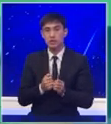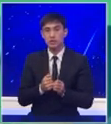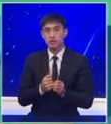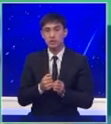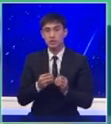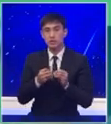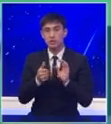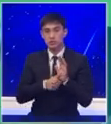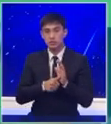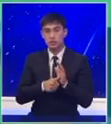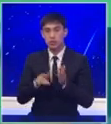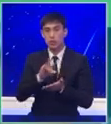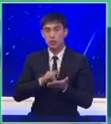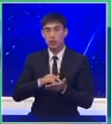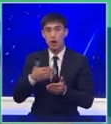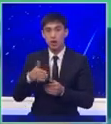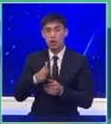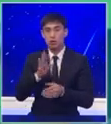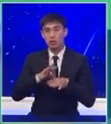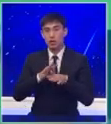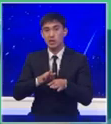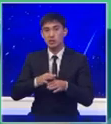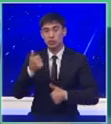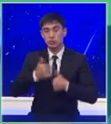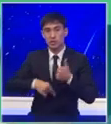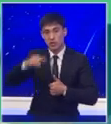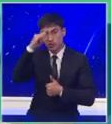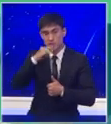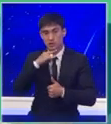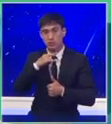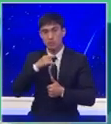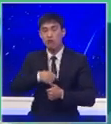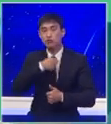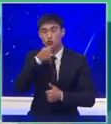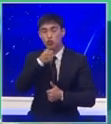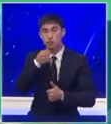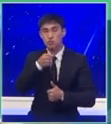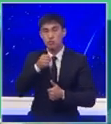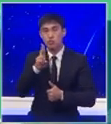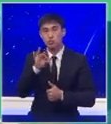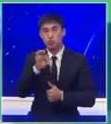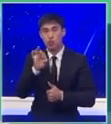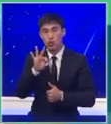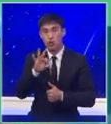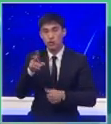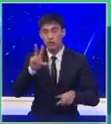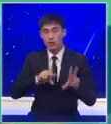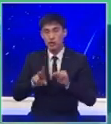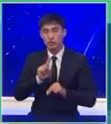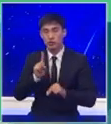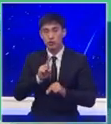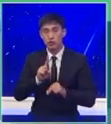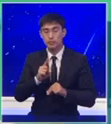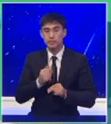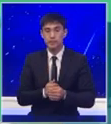12-16 будет в городе Атырау проходить чемпионат Казахстана по взрослым, по дзюдо. Думаем, надеемся,